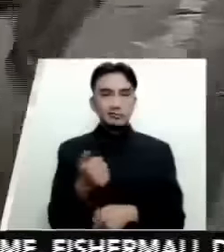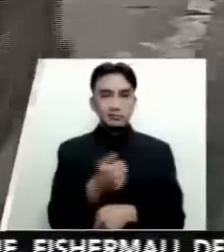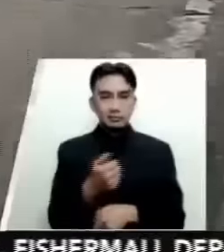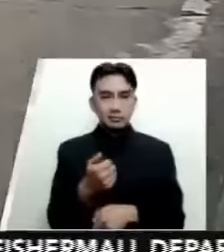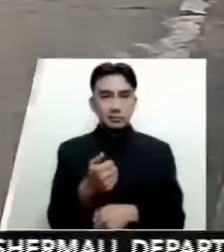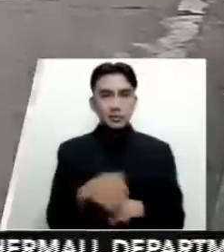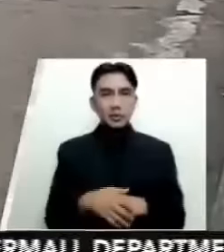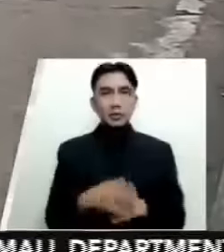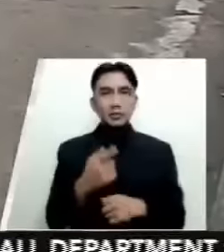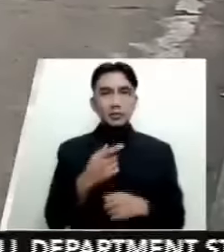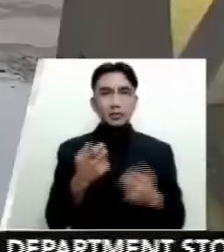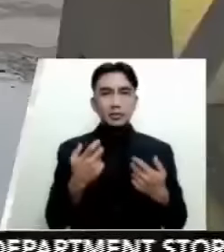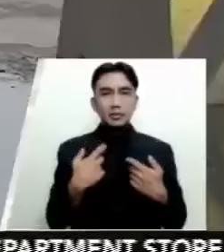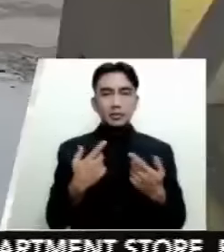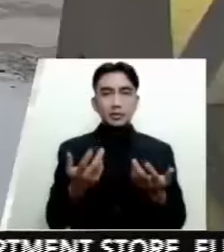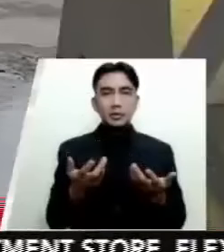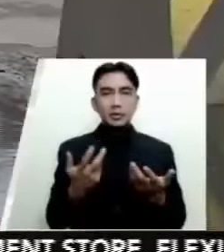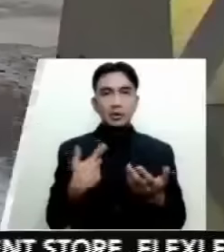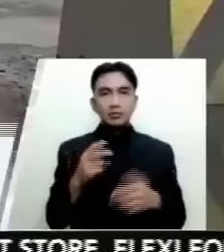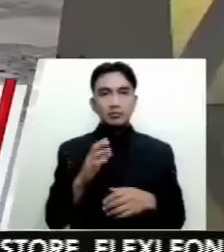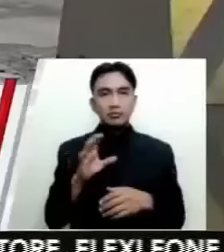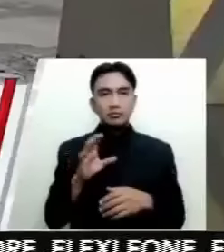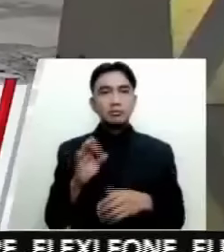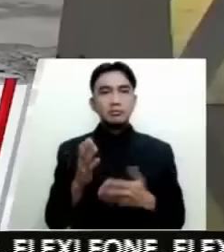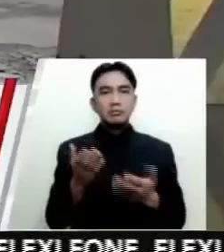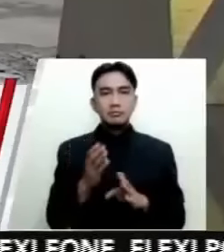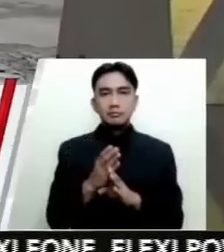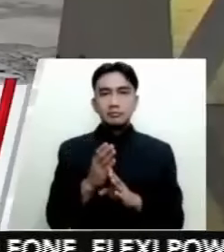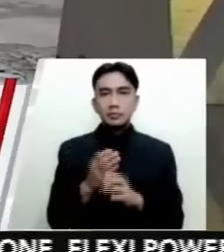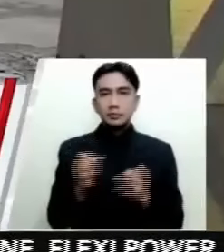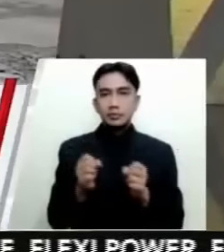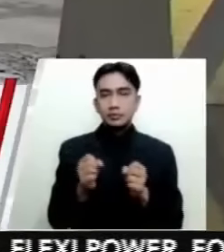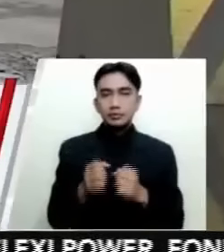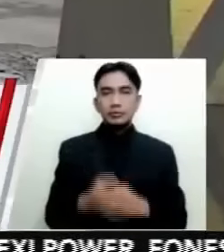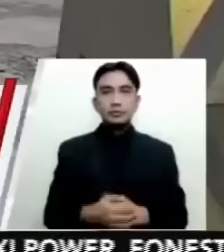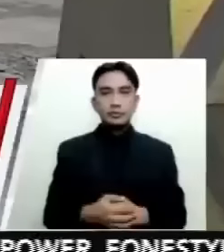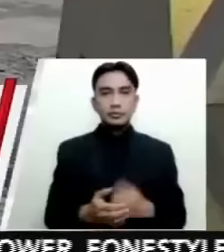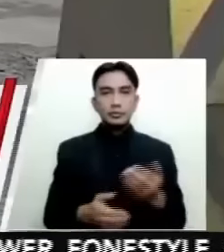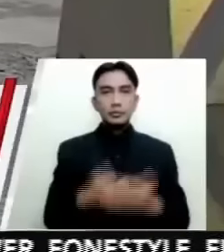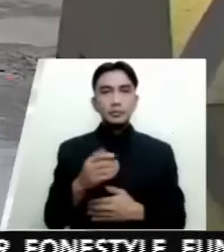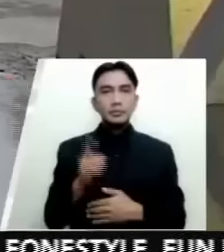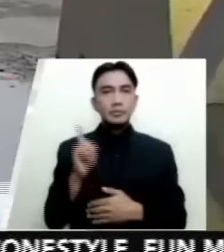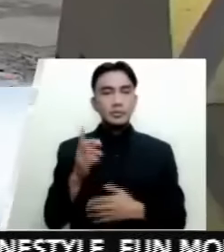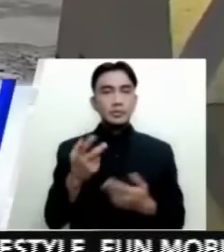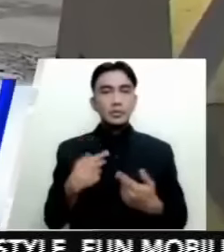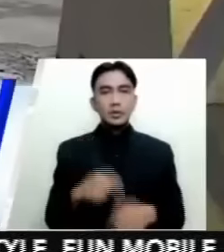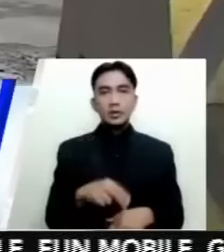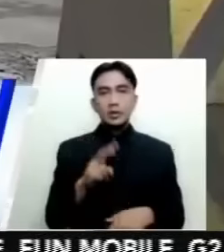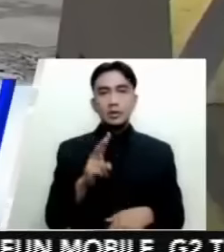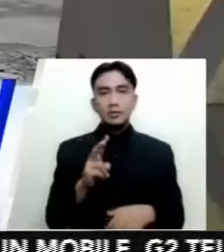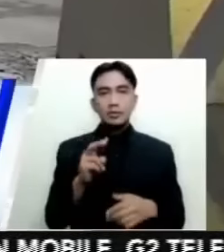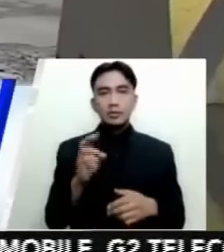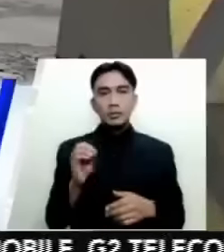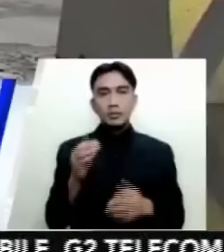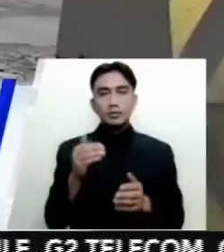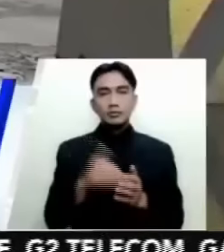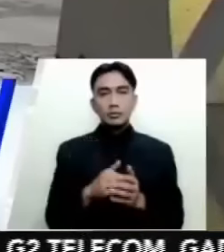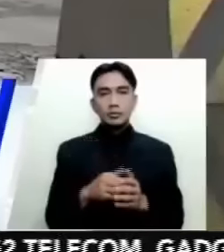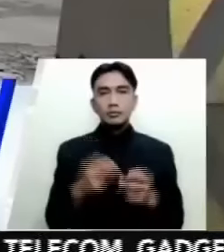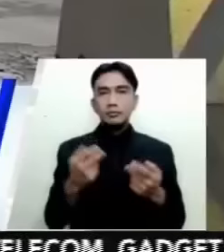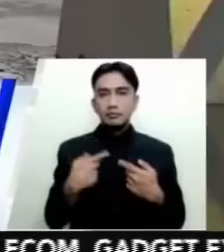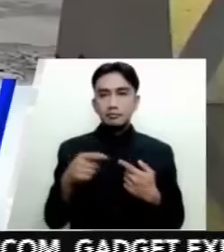isa mang modern o minibus. Sa tala mismo ng LTFRB, may lampas 20,000 na mga jeep sa Metro Manila ang hindi pa